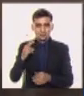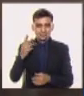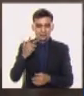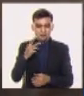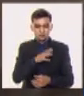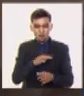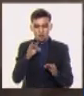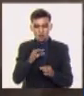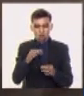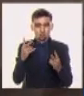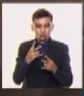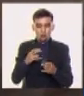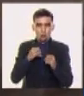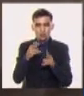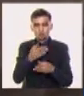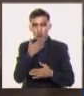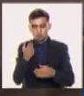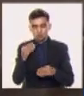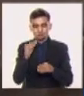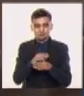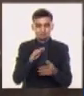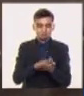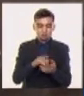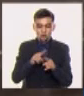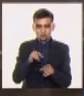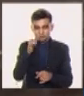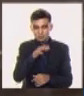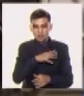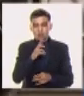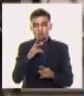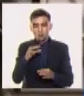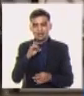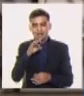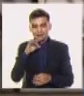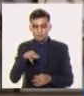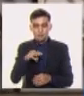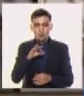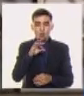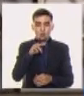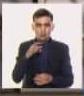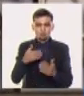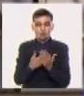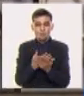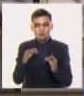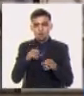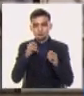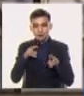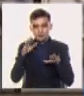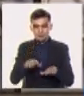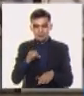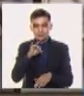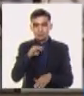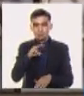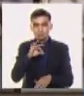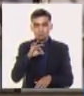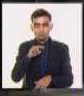обеспечить необходимых мер безопасности в условиях пандемии так что римский оперный театр выбрал новым местом для спектаклей ипподром